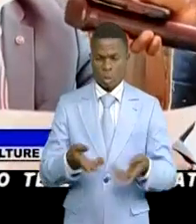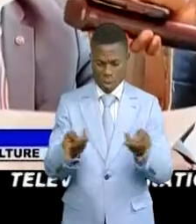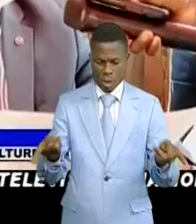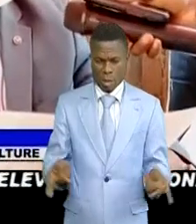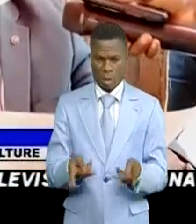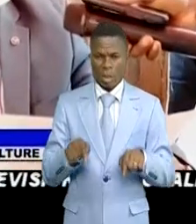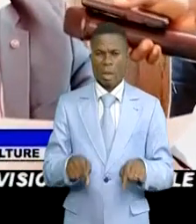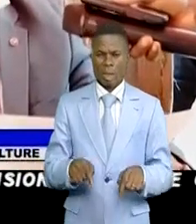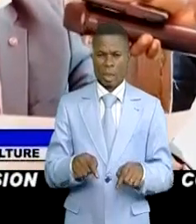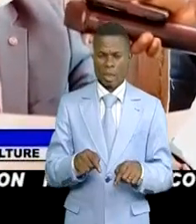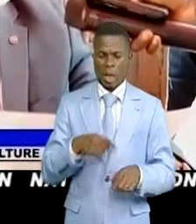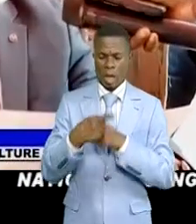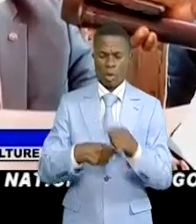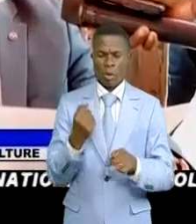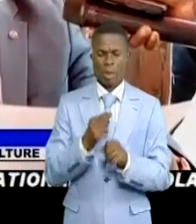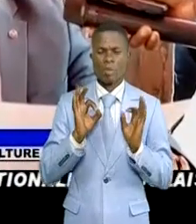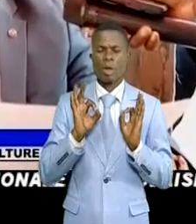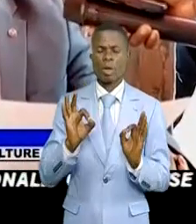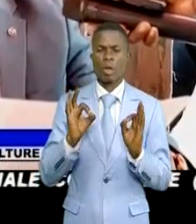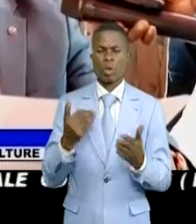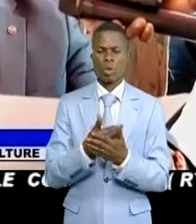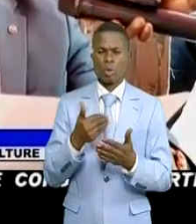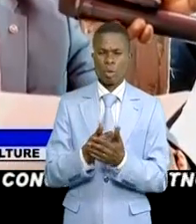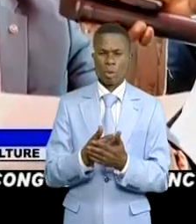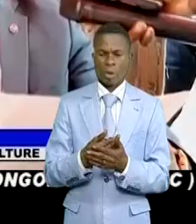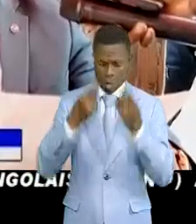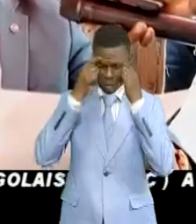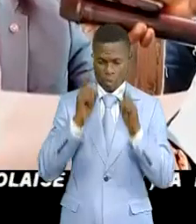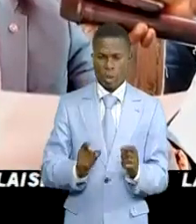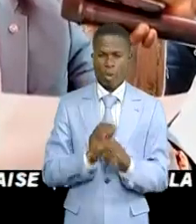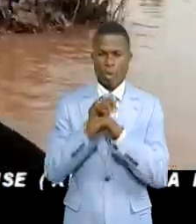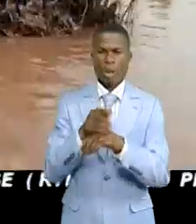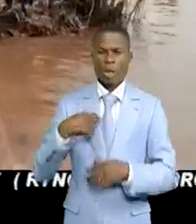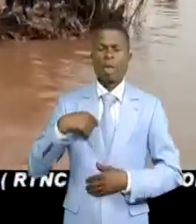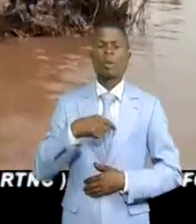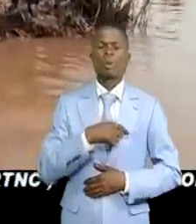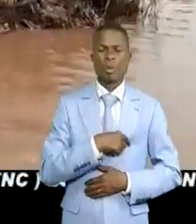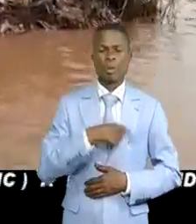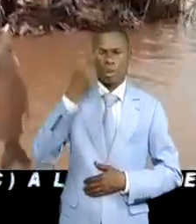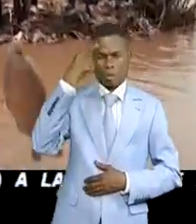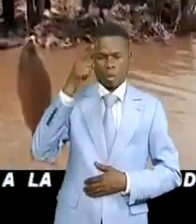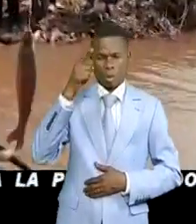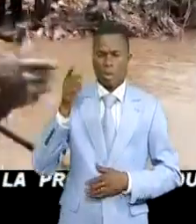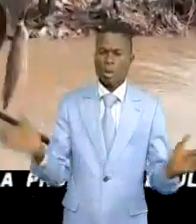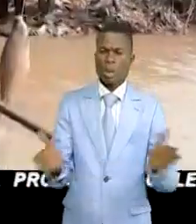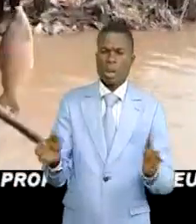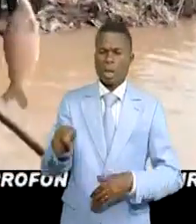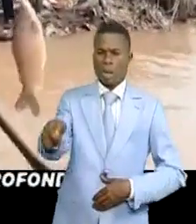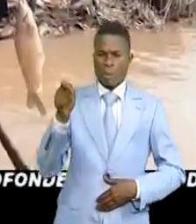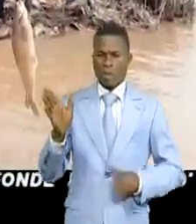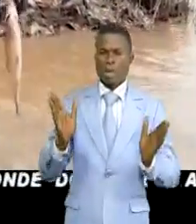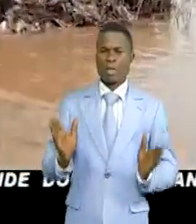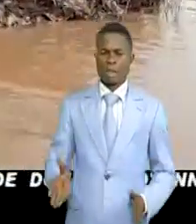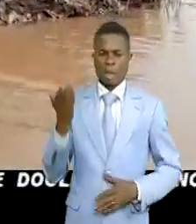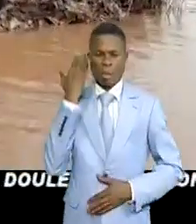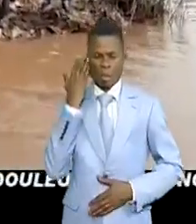sites Ogui-Iner Nouvelle et notre ferme engagement pour encadrer le pêcheur,